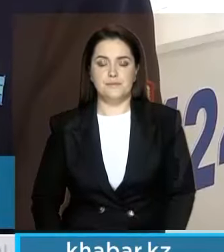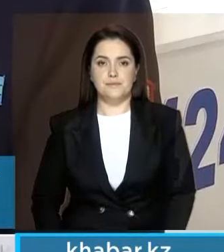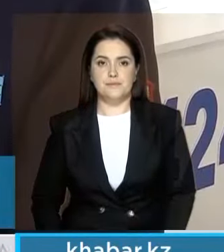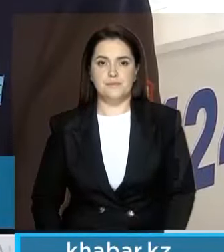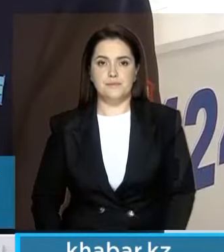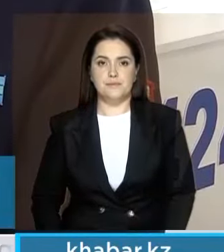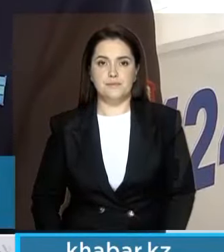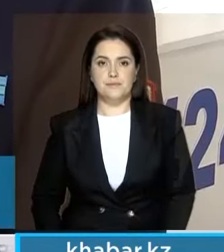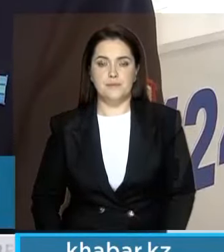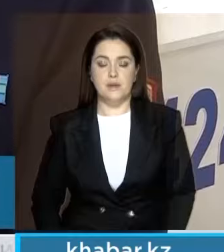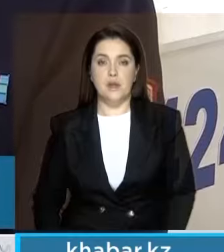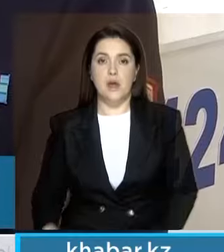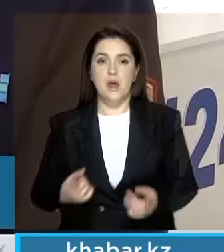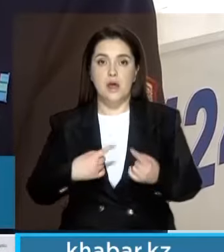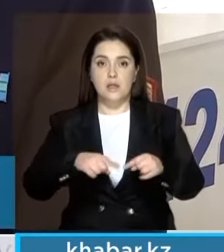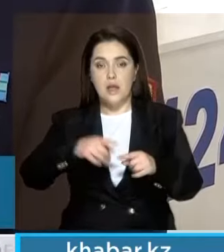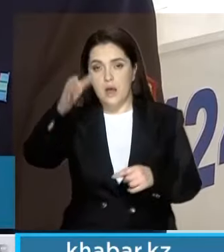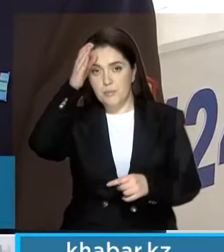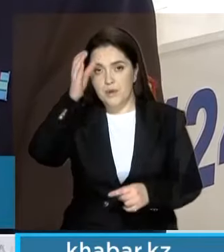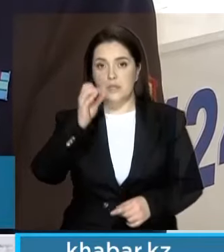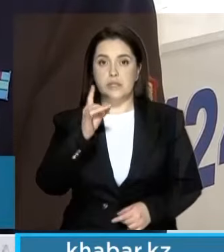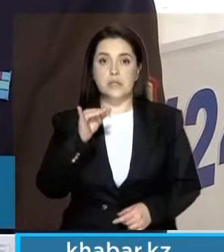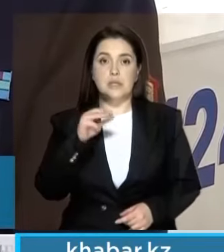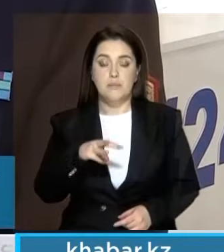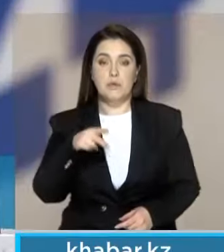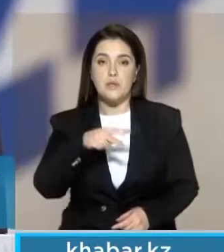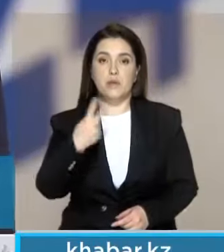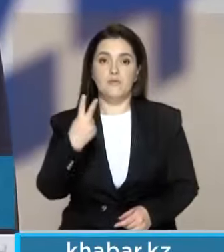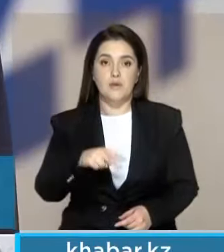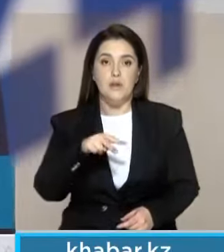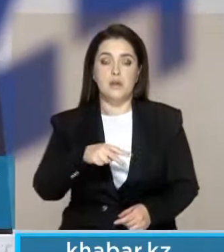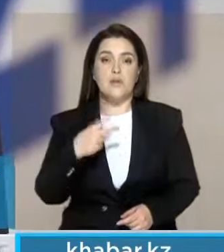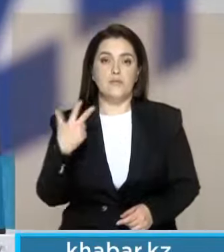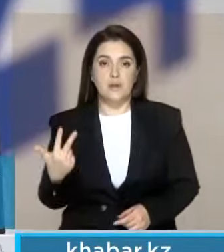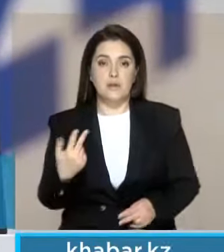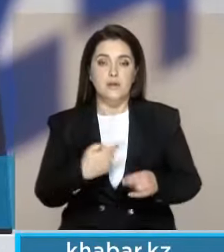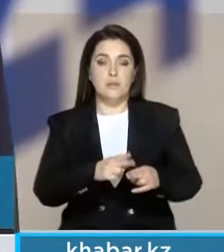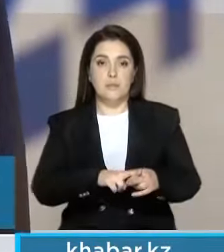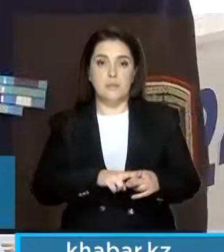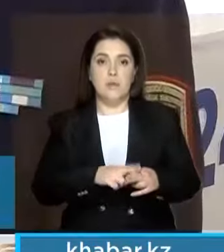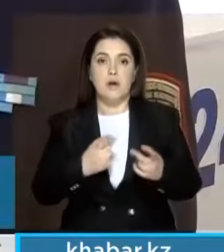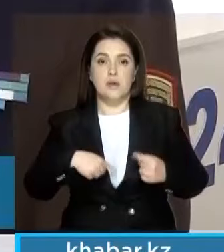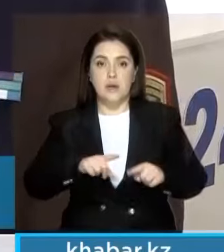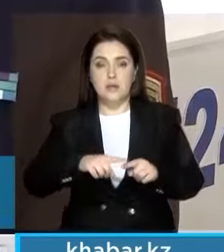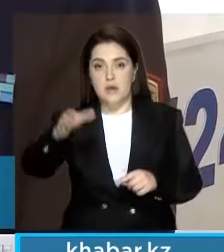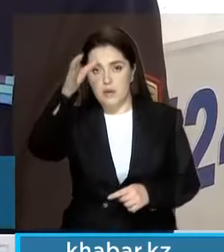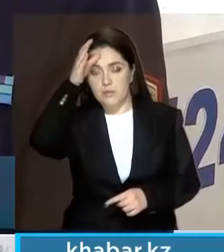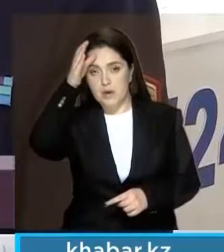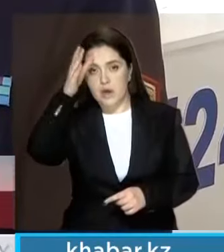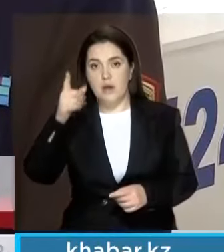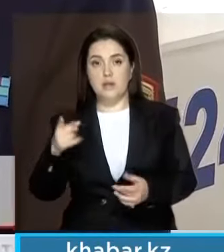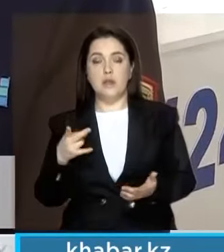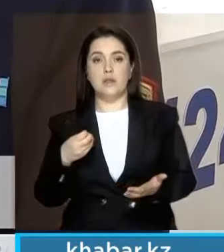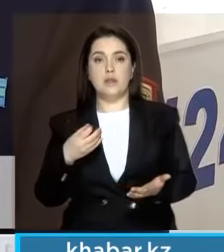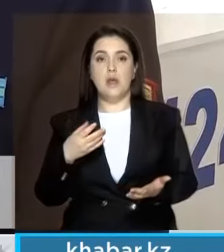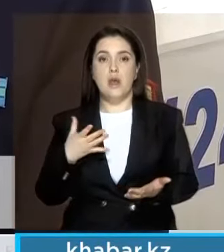Отделом образования Сырымского района в период за 2020-2023 годы работникам 26 организаций образования не выплачена